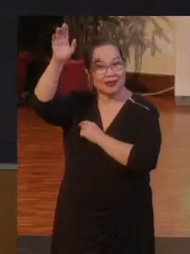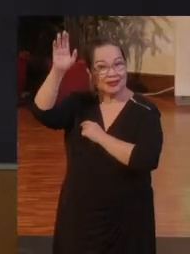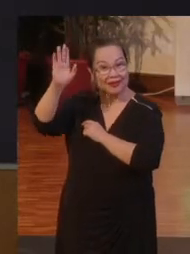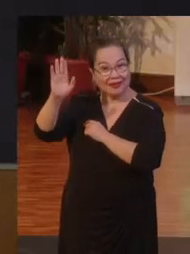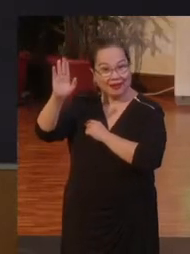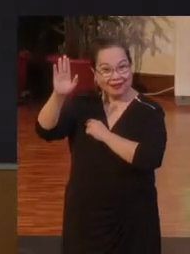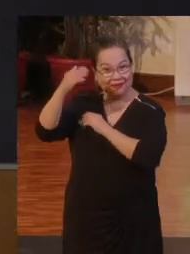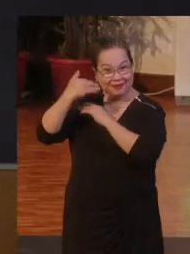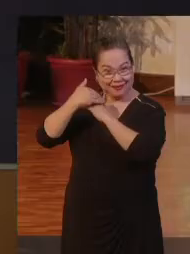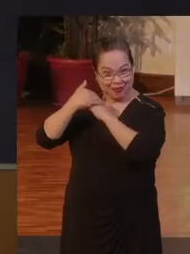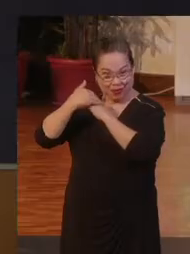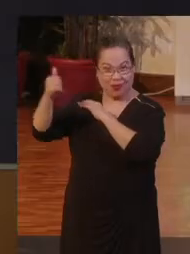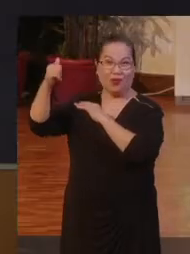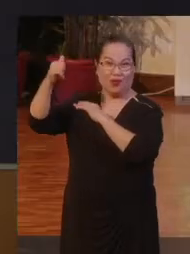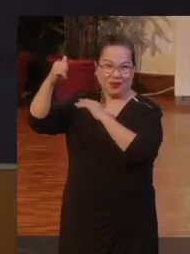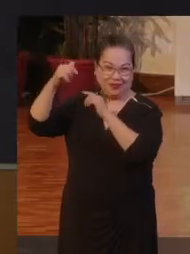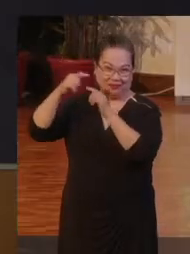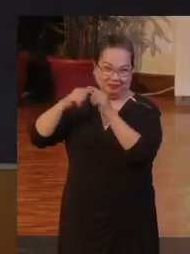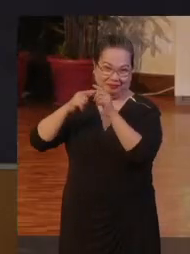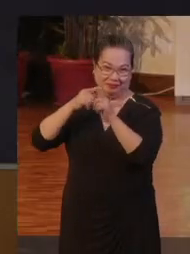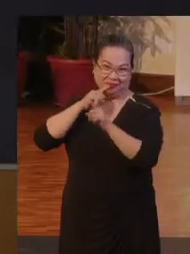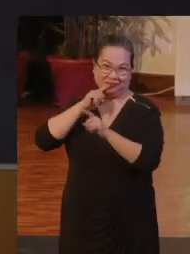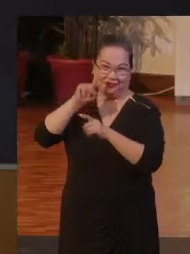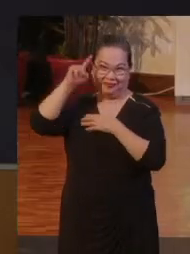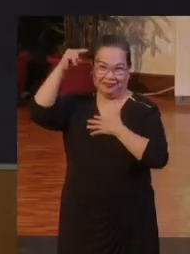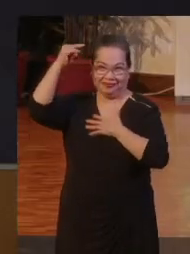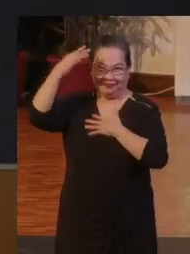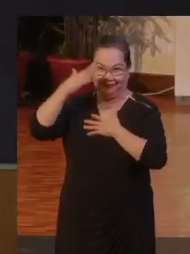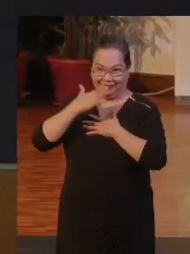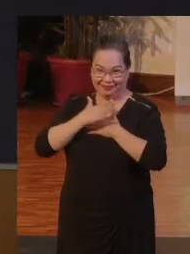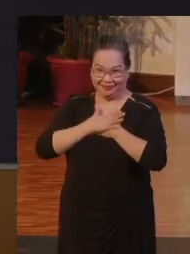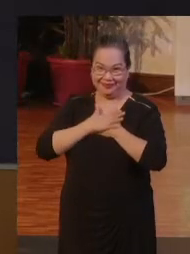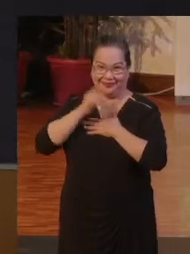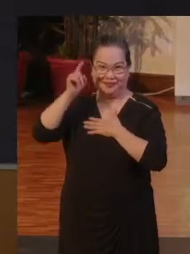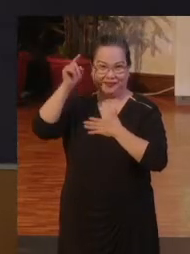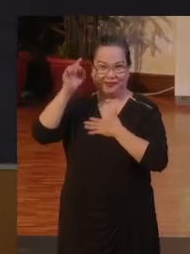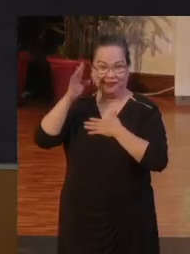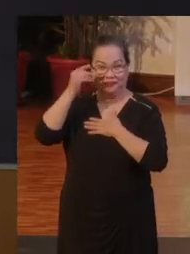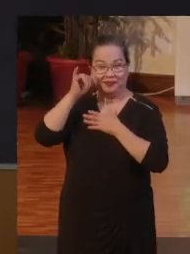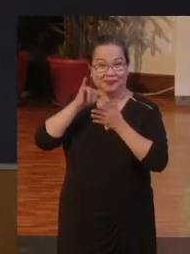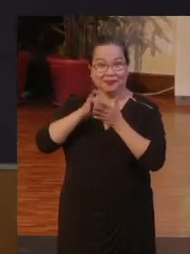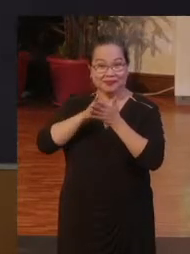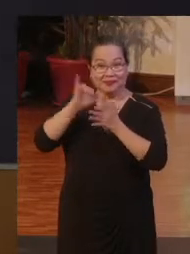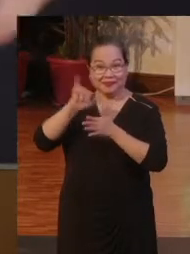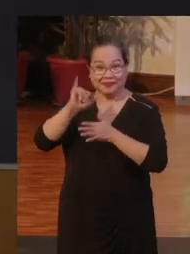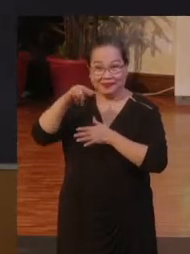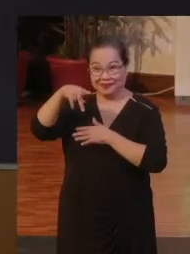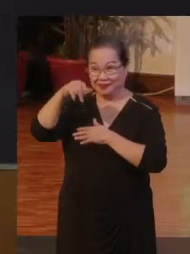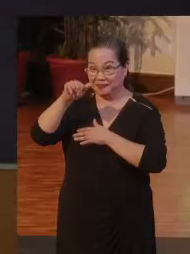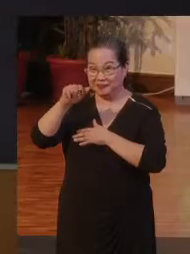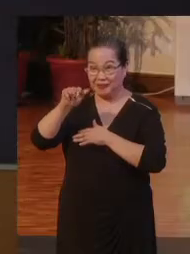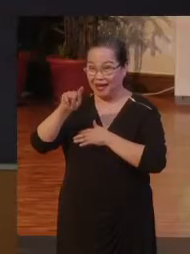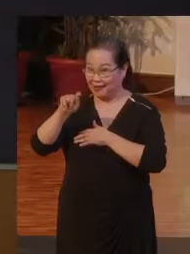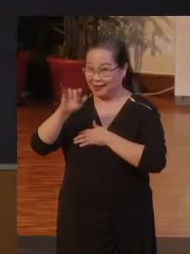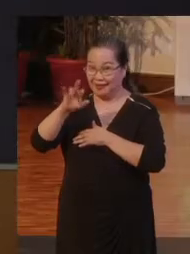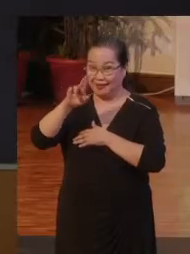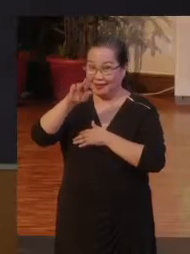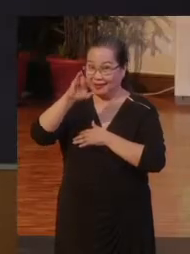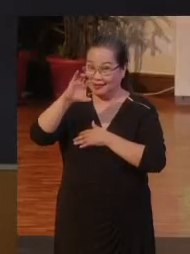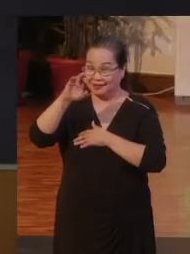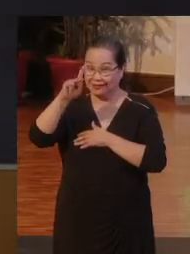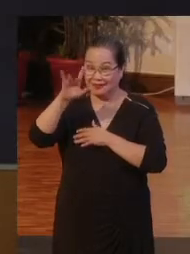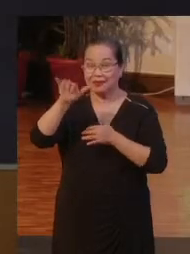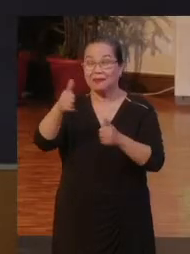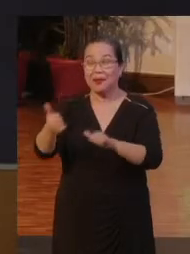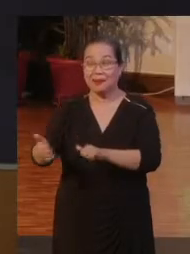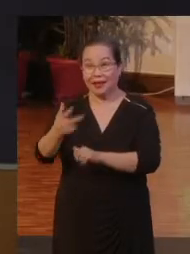pagtawag at kagandang loob ng ating Panginoong Diyos. Gayun din si Pat at si Ricky na siyang binaptize